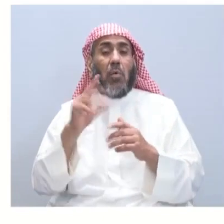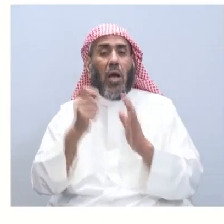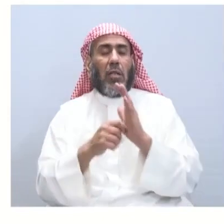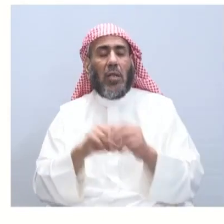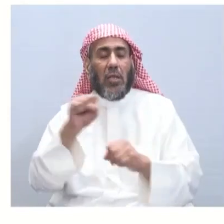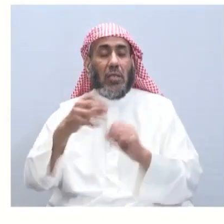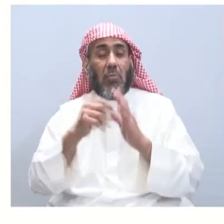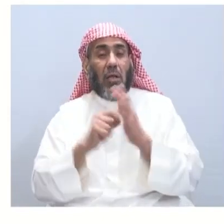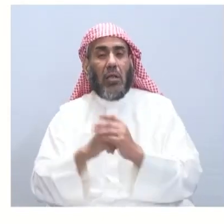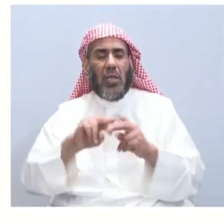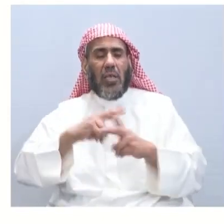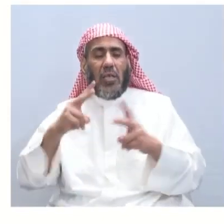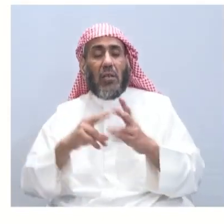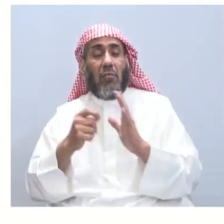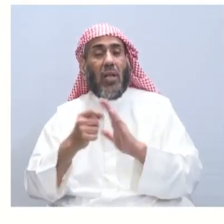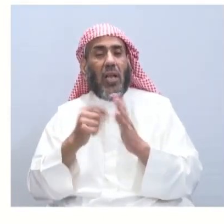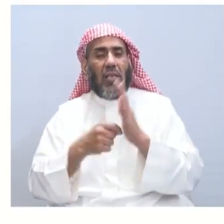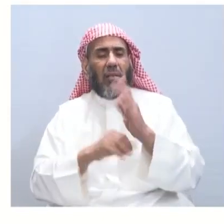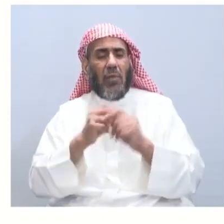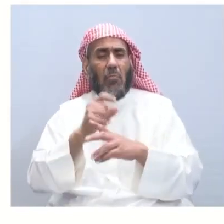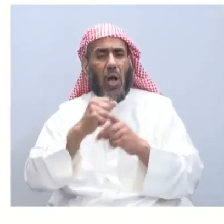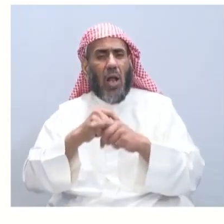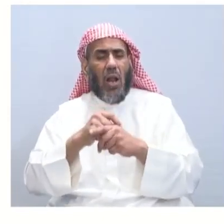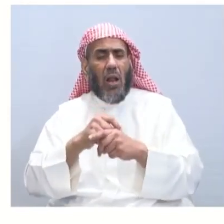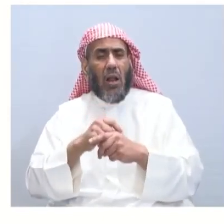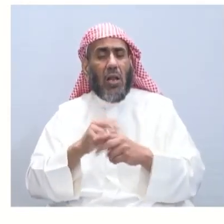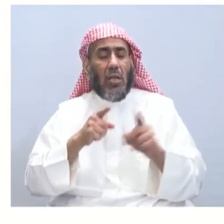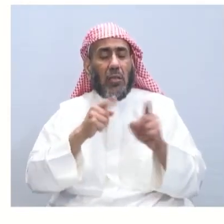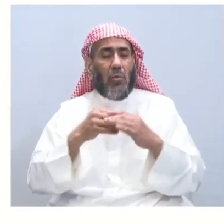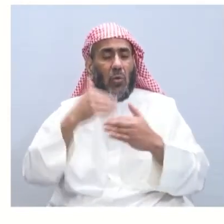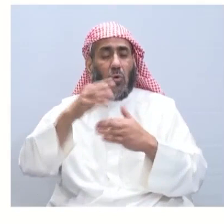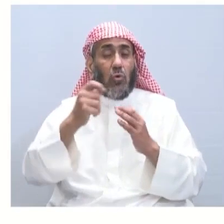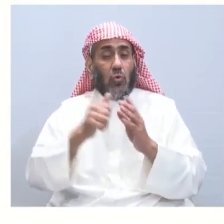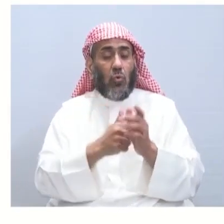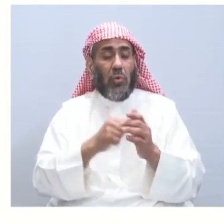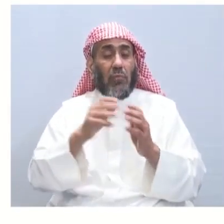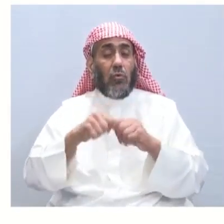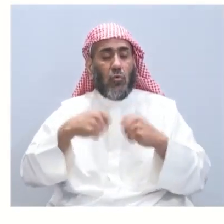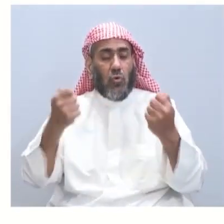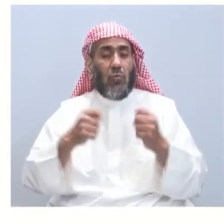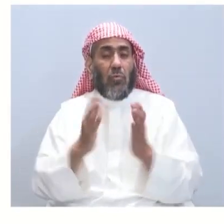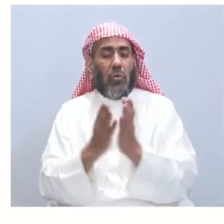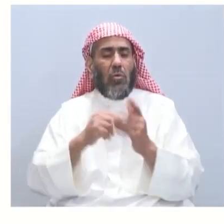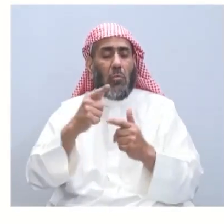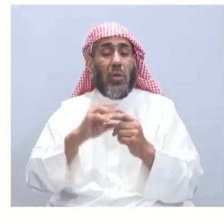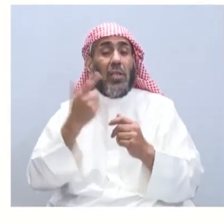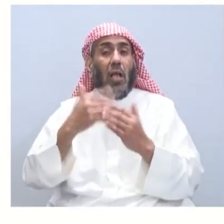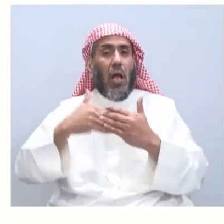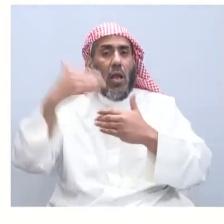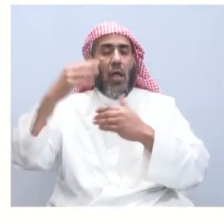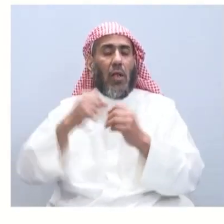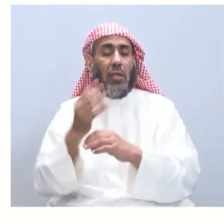خصائص المقاله الحديثه اختلف الاساليب فن المقاله طبعا تبعا لتطور اسلوب الكتابه في الصحف والمجلات منذ مطلع النهضه